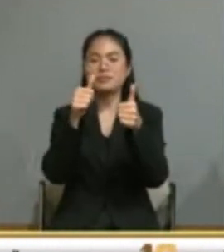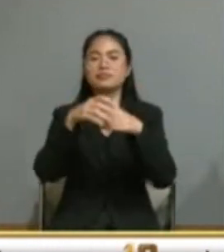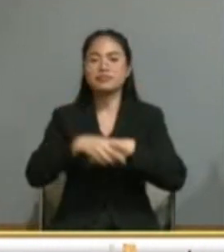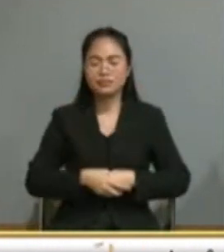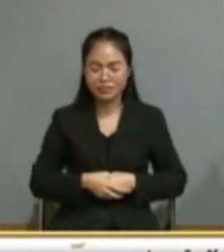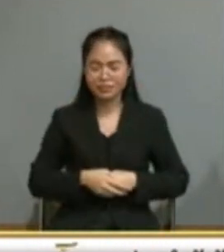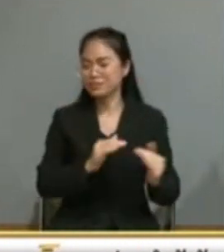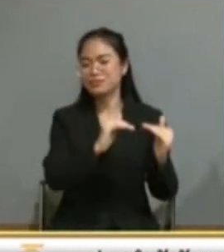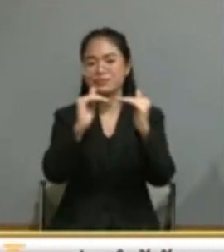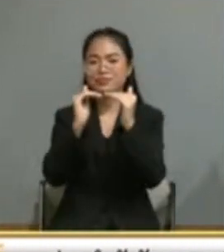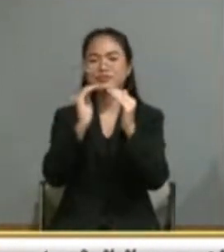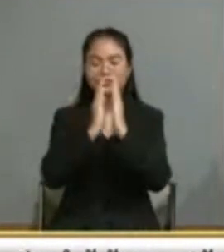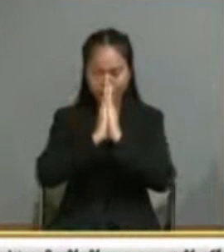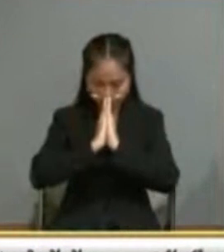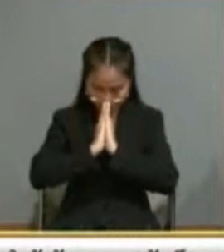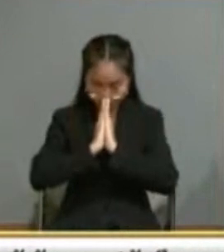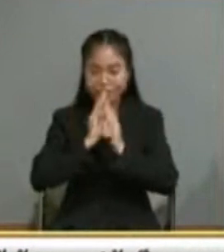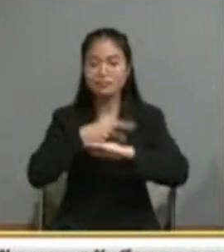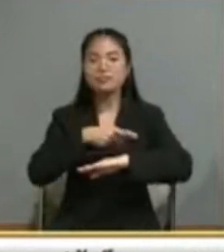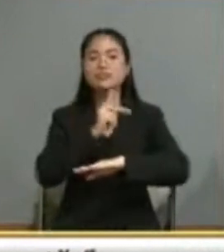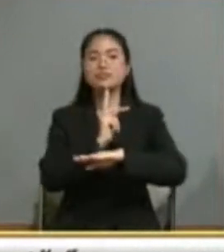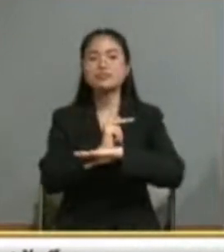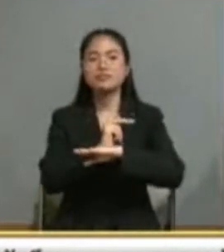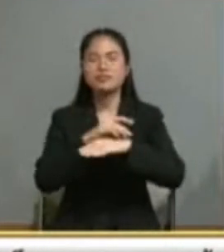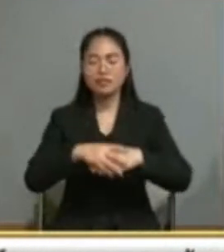กลุมและของคนทกจัหวัดค่ะขอบคุณคทประทาน